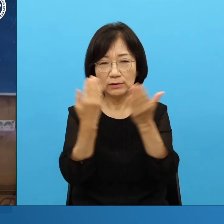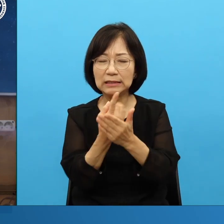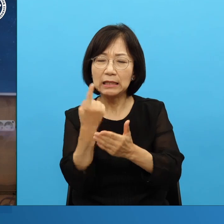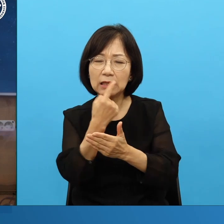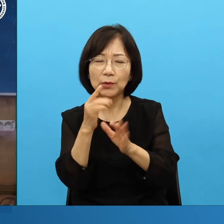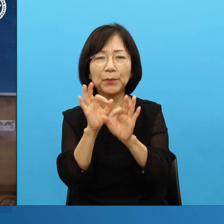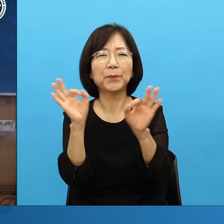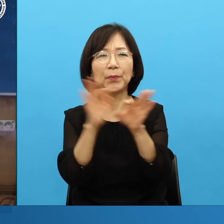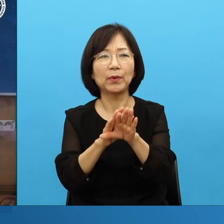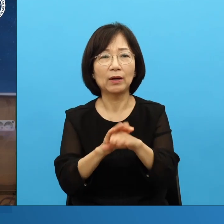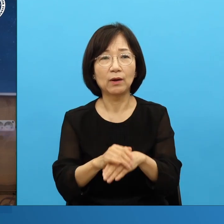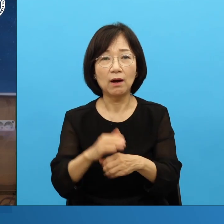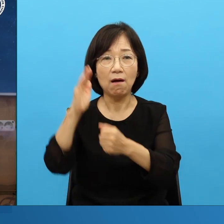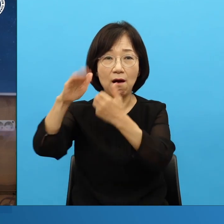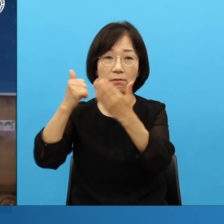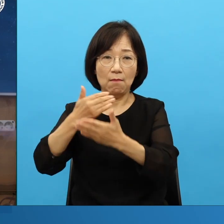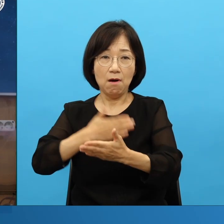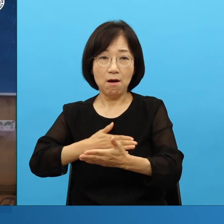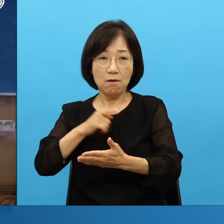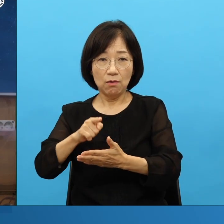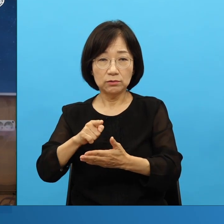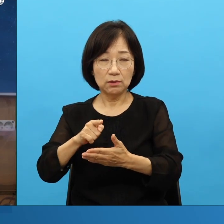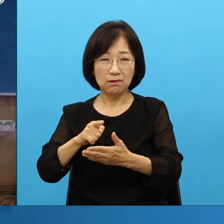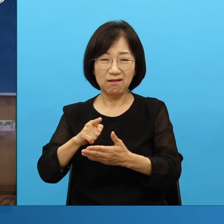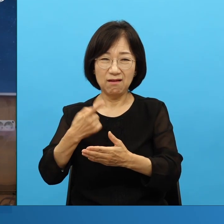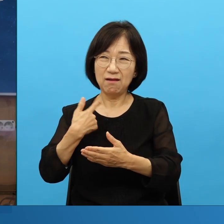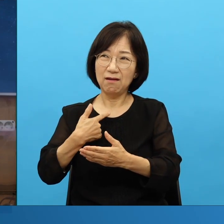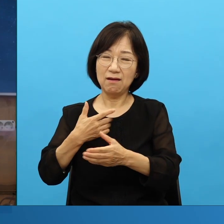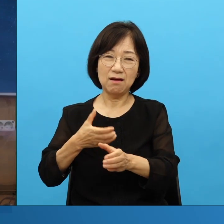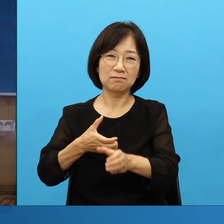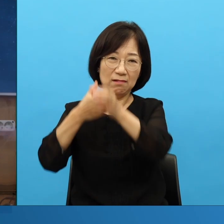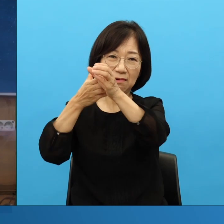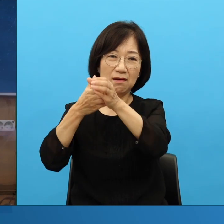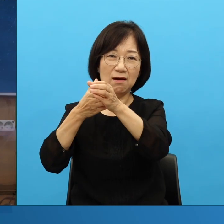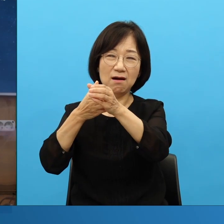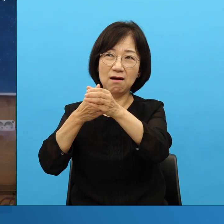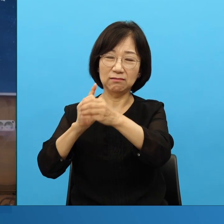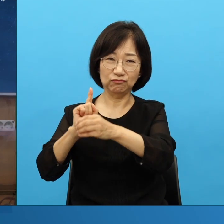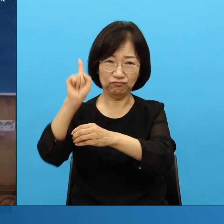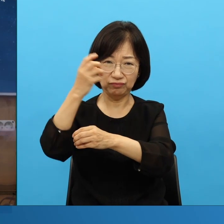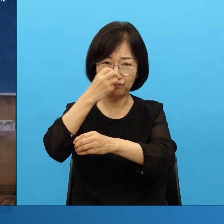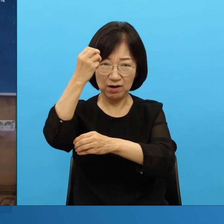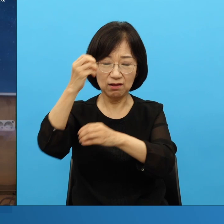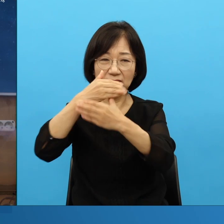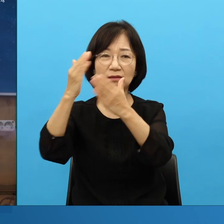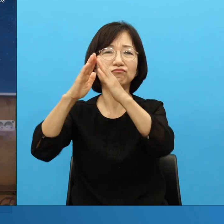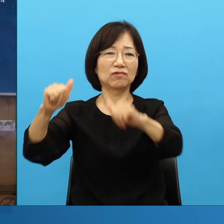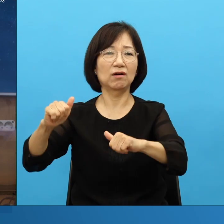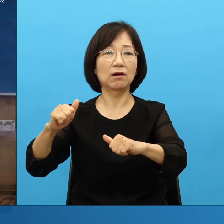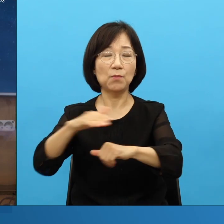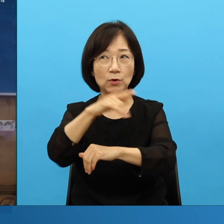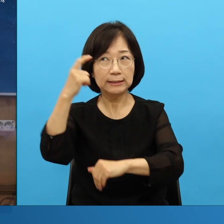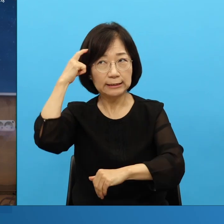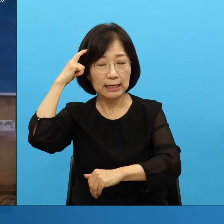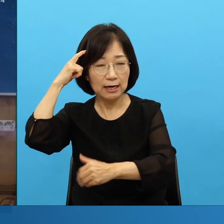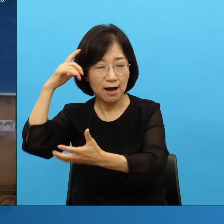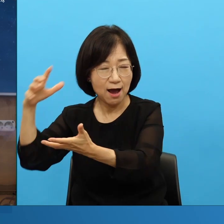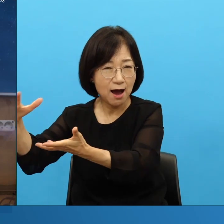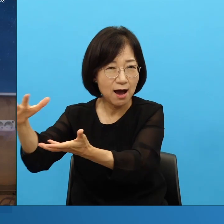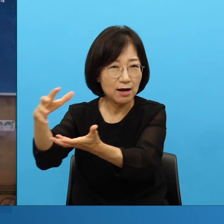이론을 무너뜨리고 하나님 아는 것을 대적하여 높아진 것을 다 무너뜨리고 모든 생각을